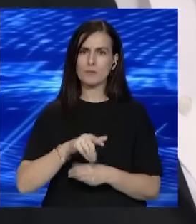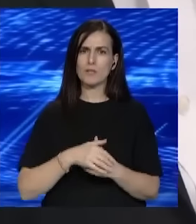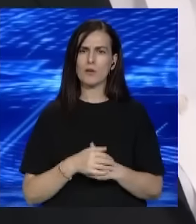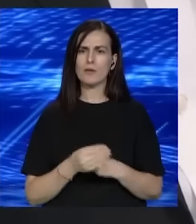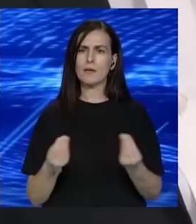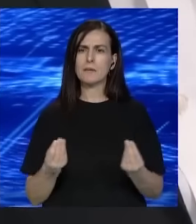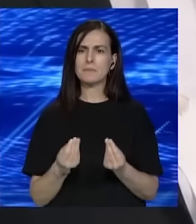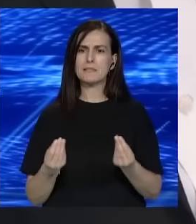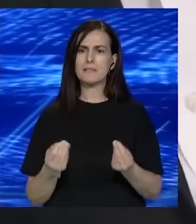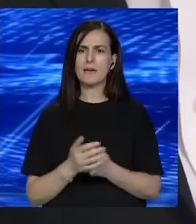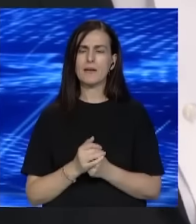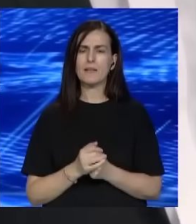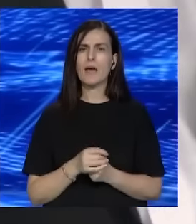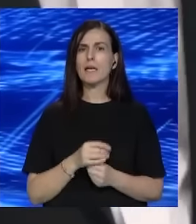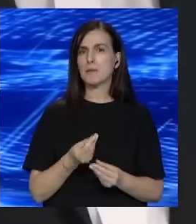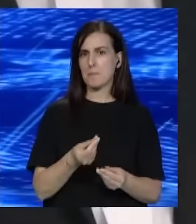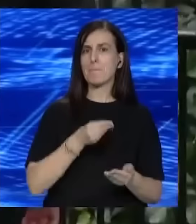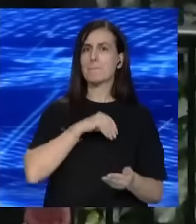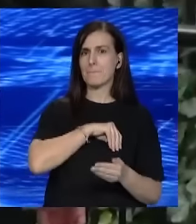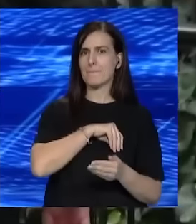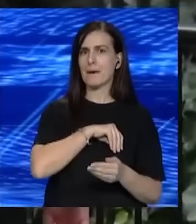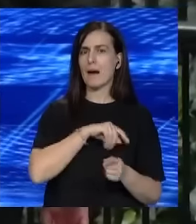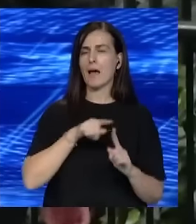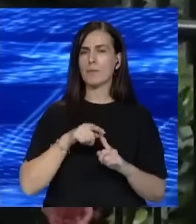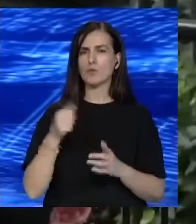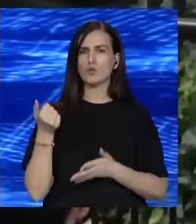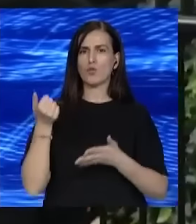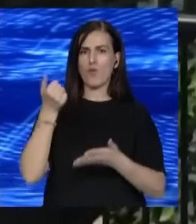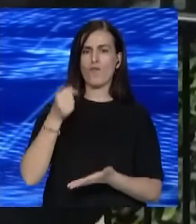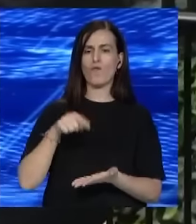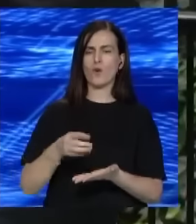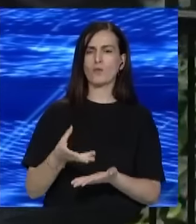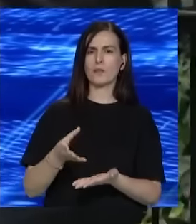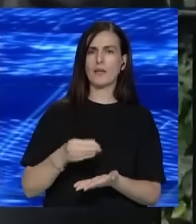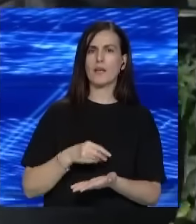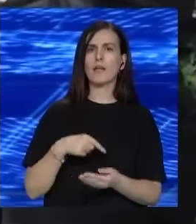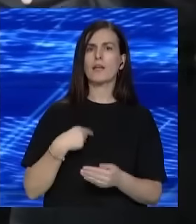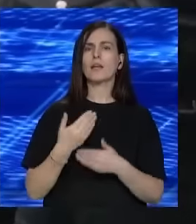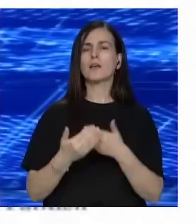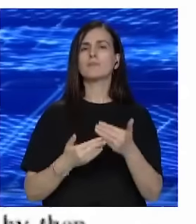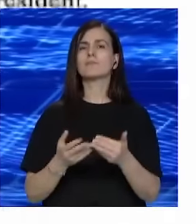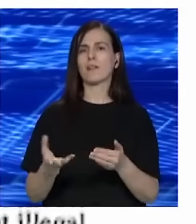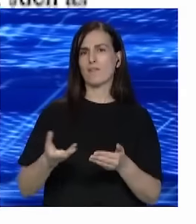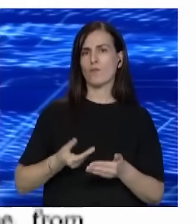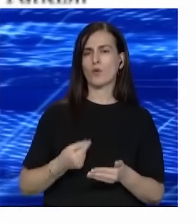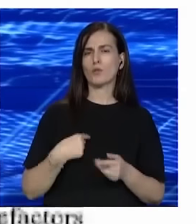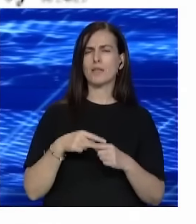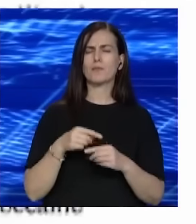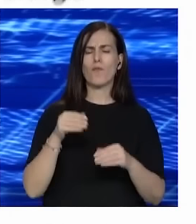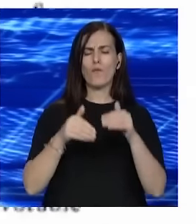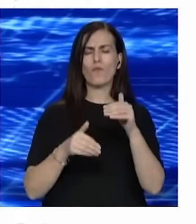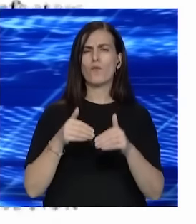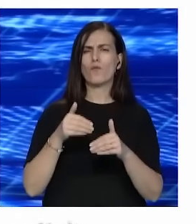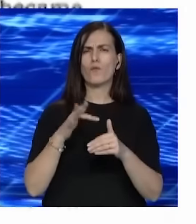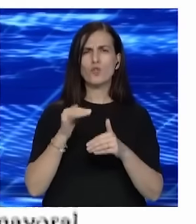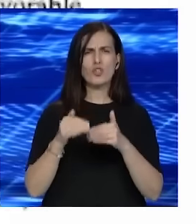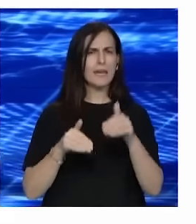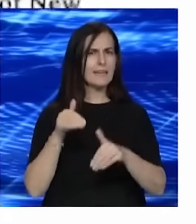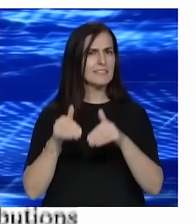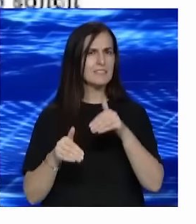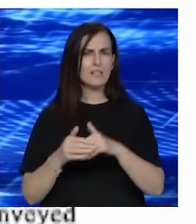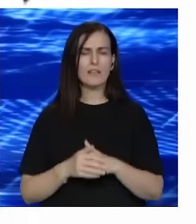nga Prokuroria Federale për marrje rushfeti dhe përvetësim të fondeve të palishme të huaja përgjatë fushatës së tij elektorale. Sipas akuzës, Adams